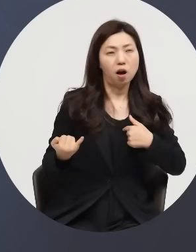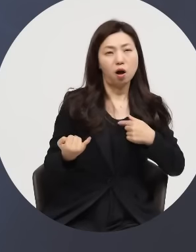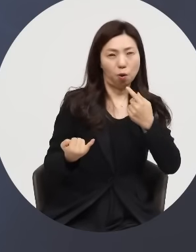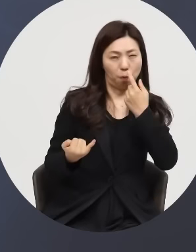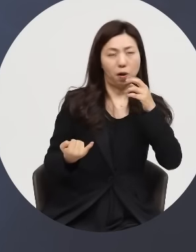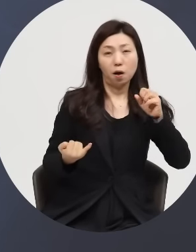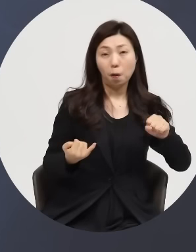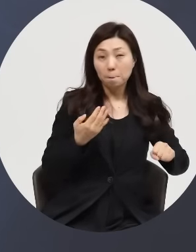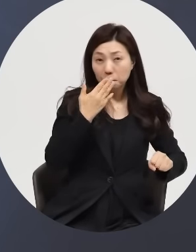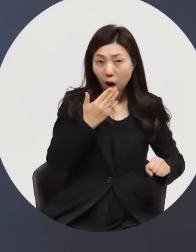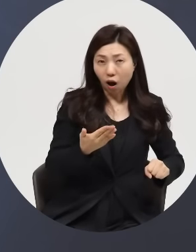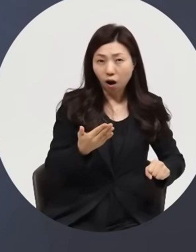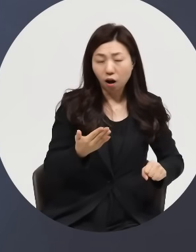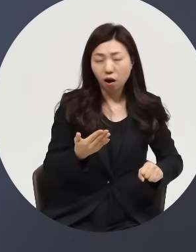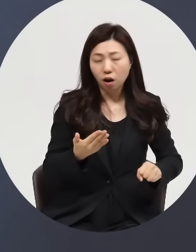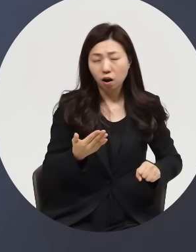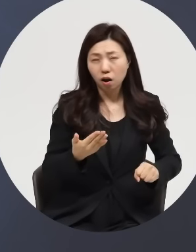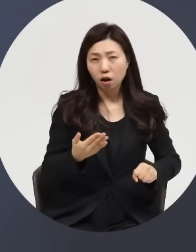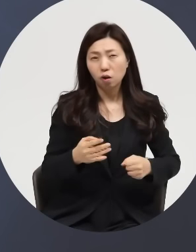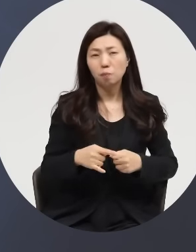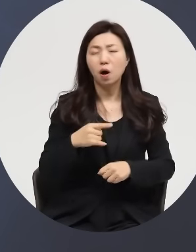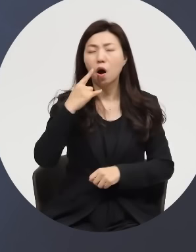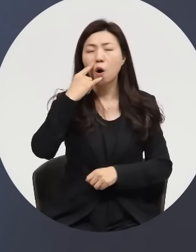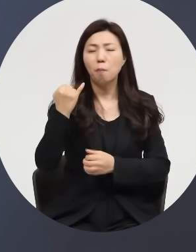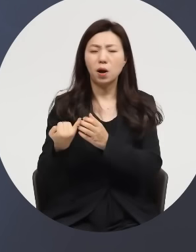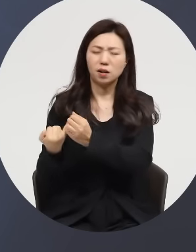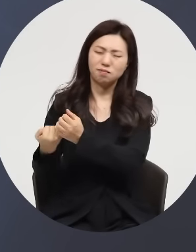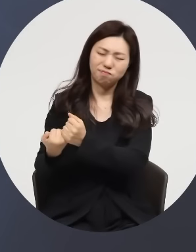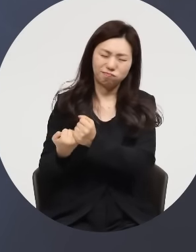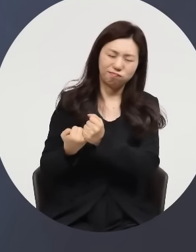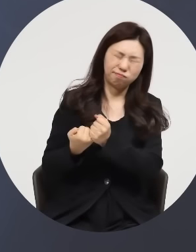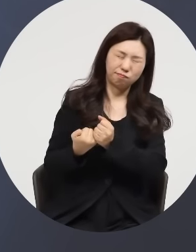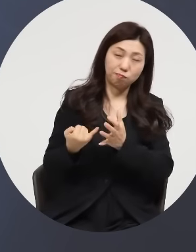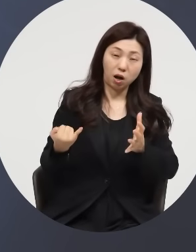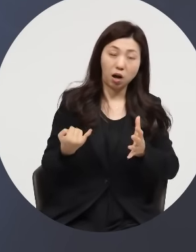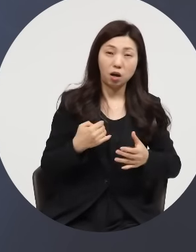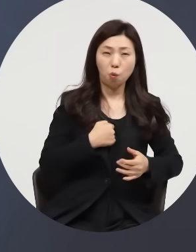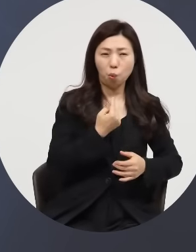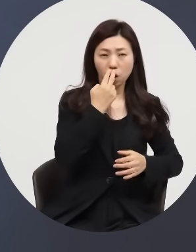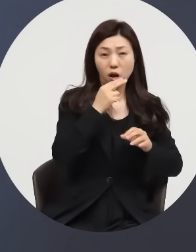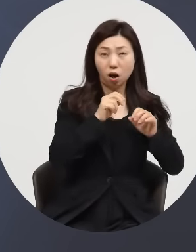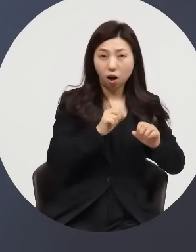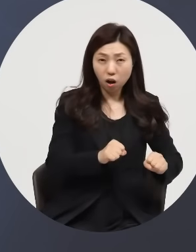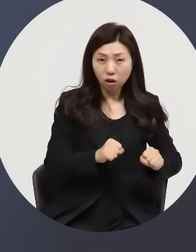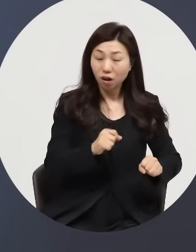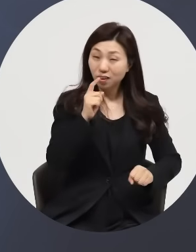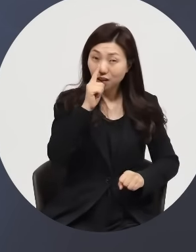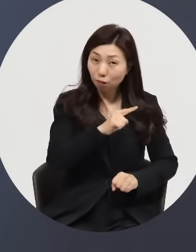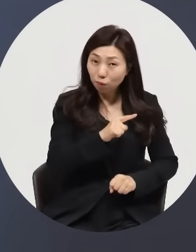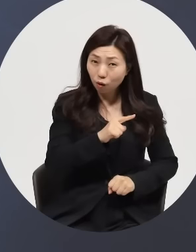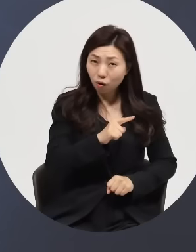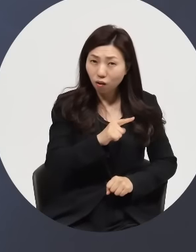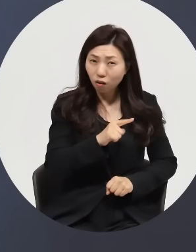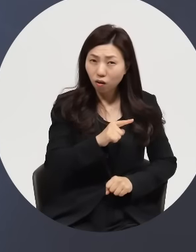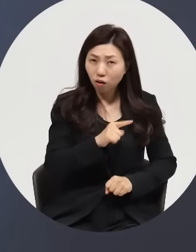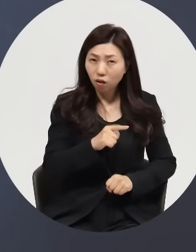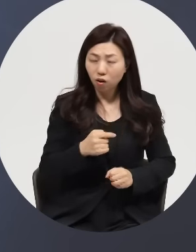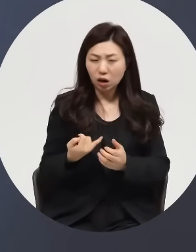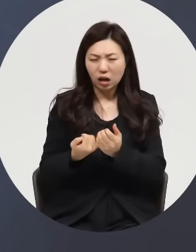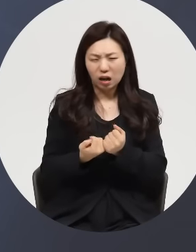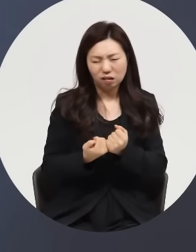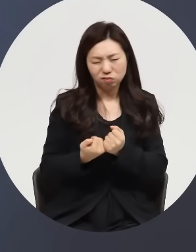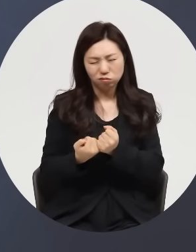하면 어머니 손을 놓고 사는 게 그게 나쁜 짓일까? 못